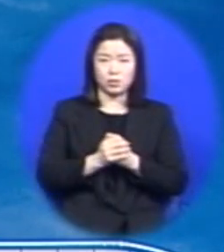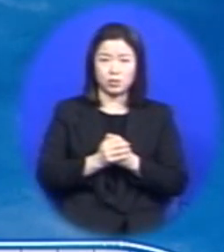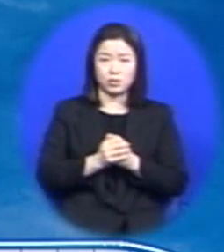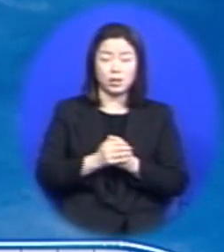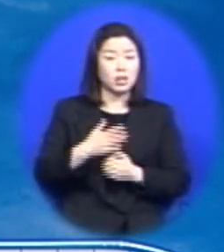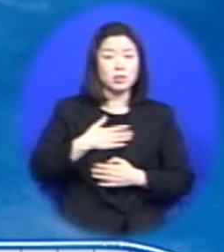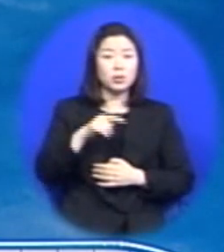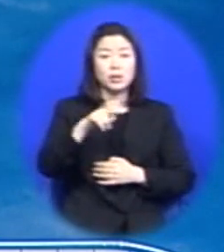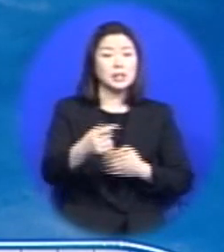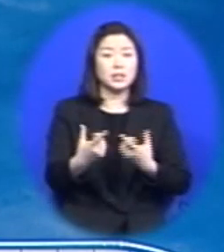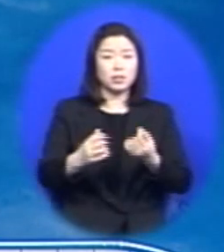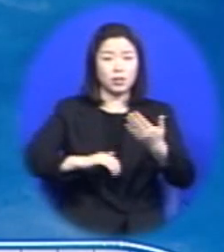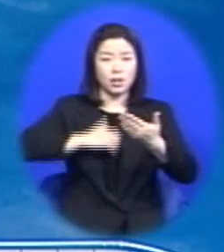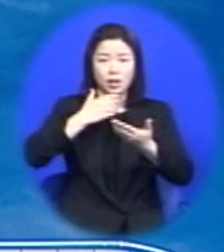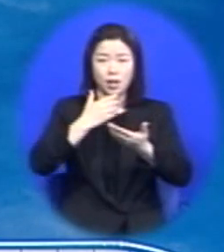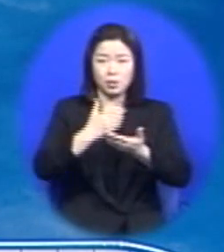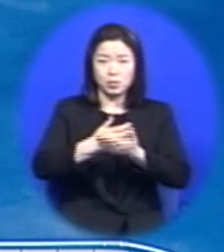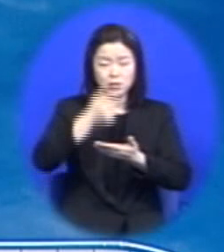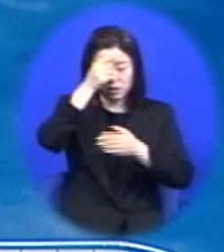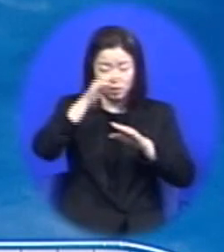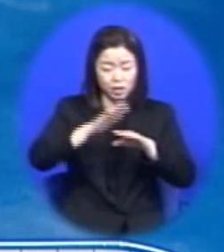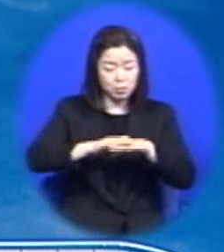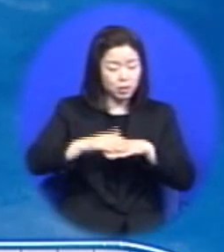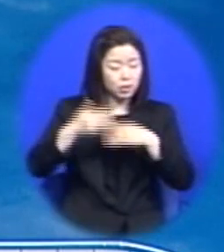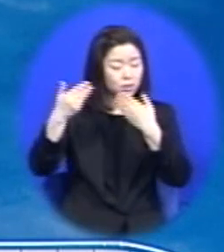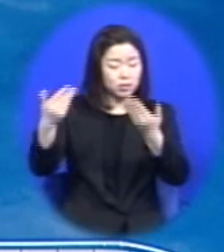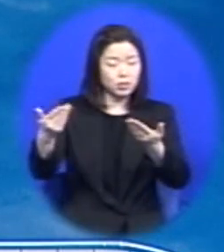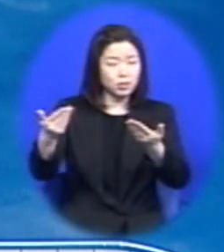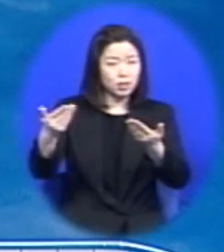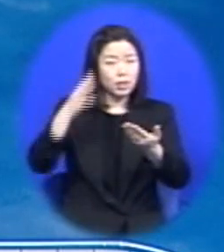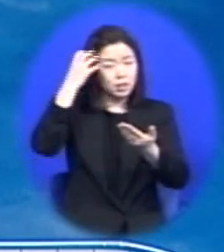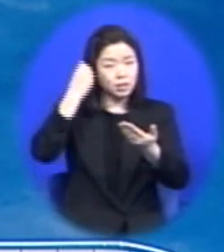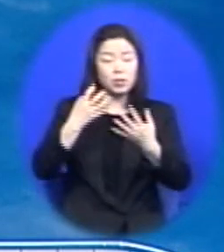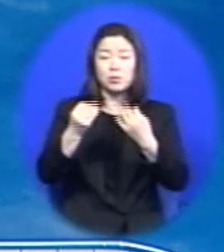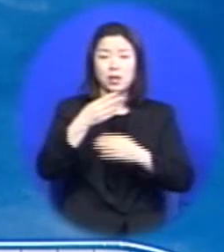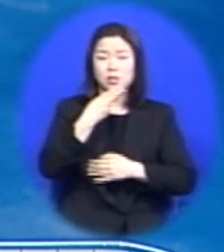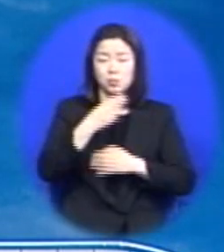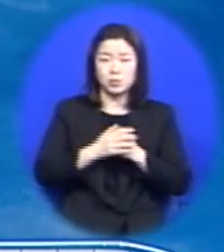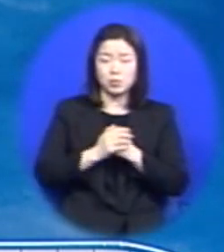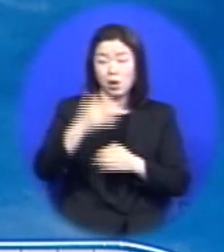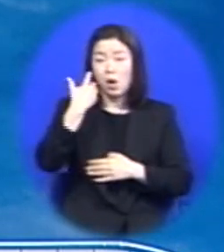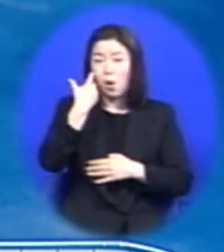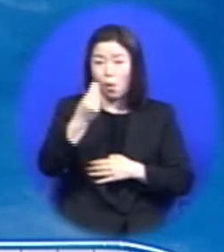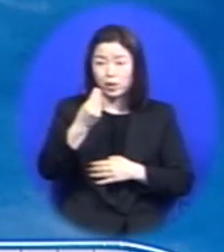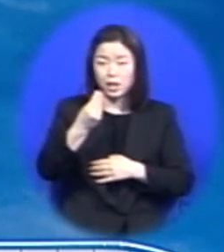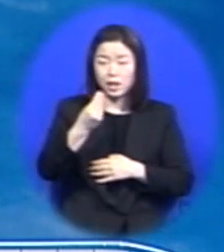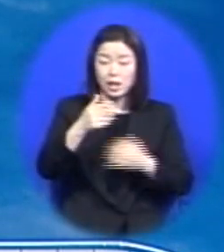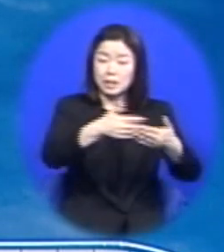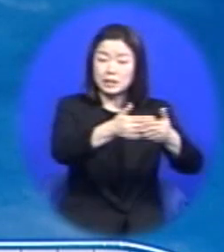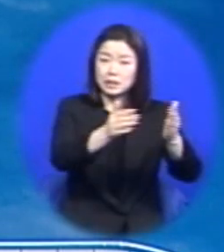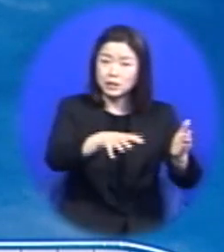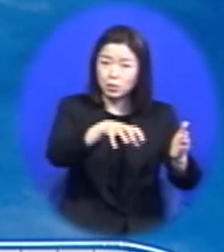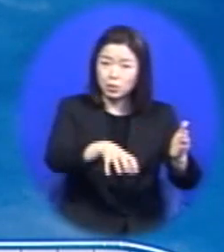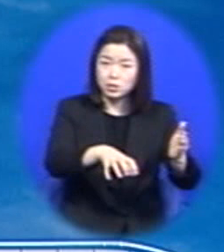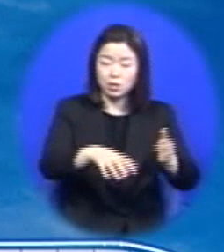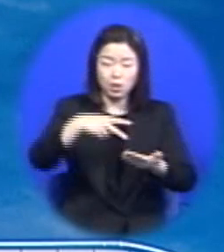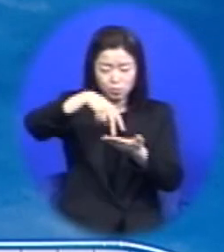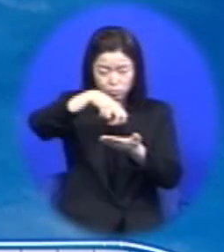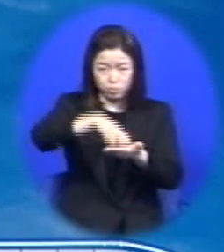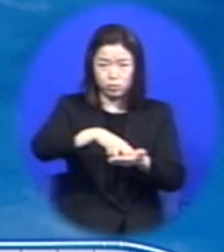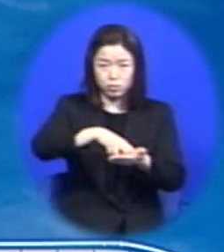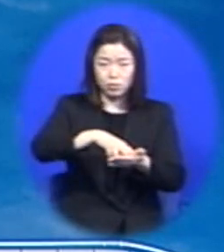저는 그렇게 감격적인 예배를 드려본 기억이 없어요. 그 호텔 세미나 룸에서 무릎을 꿇고